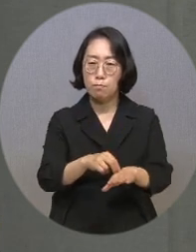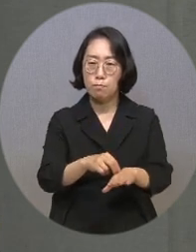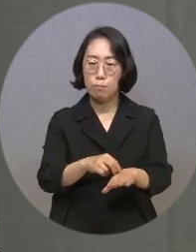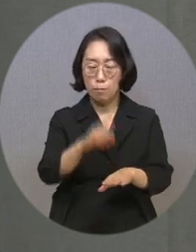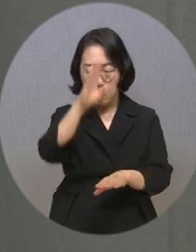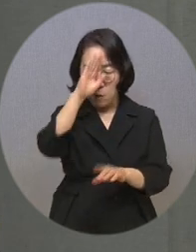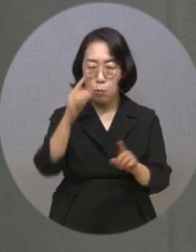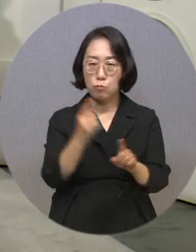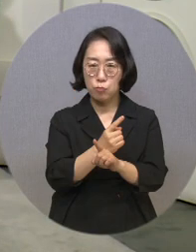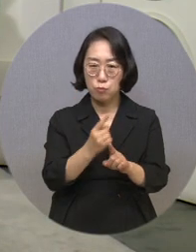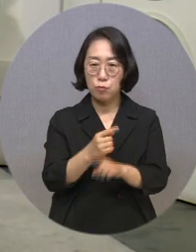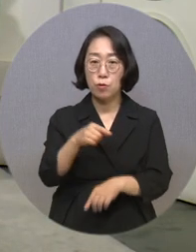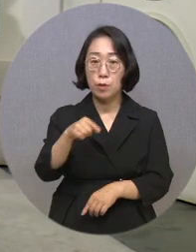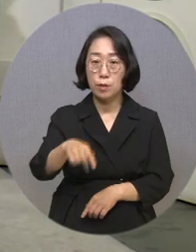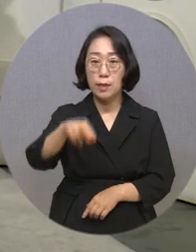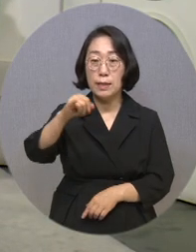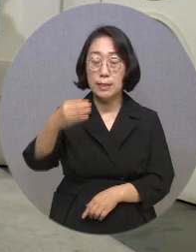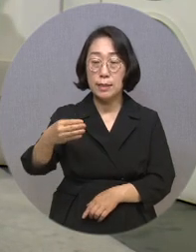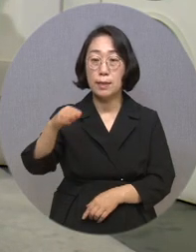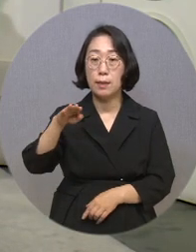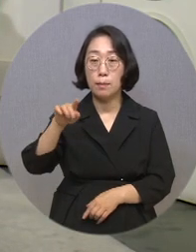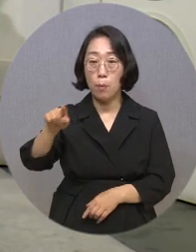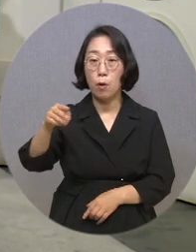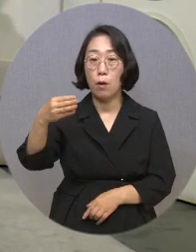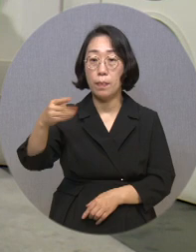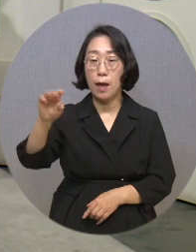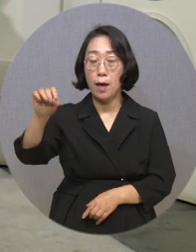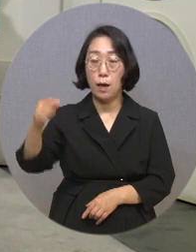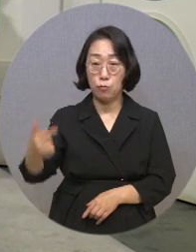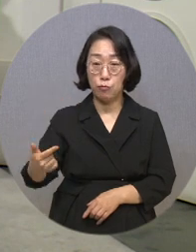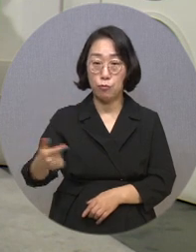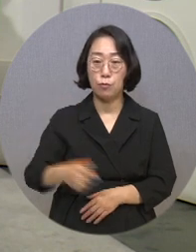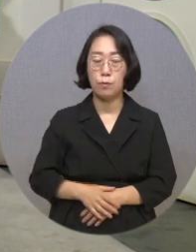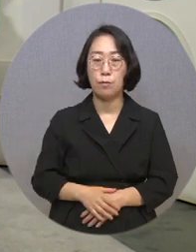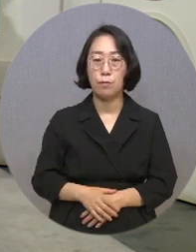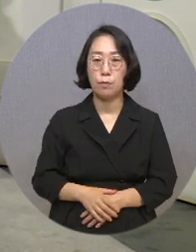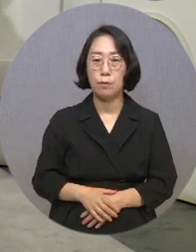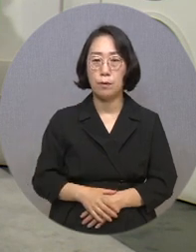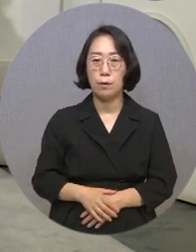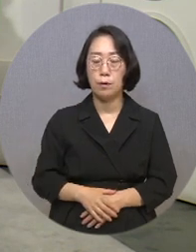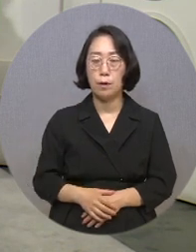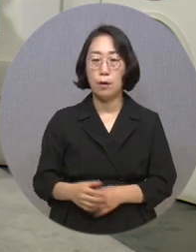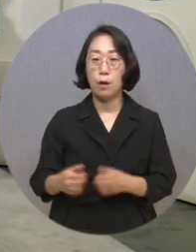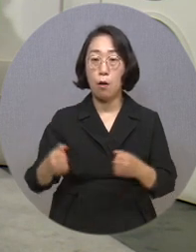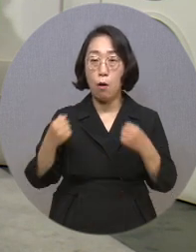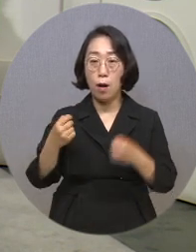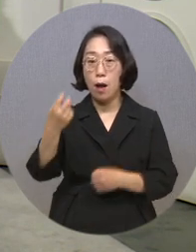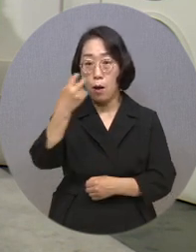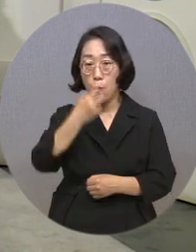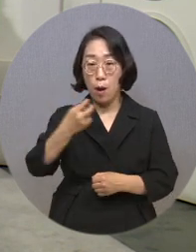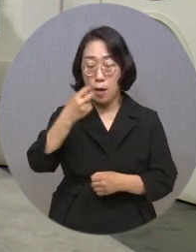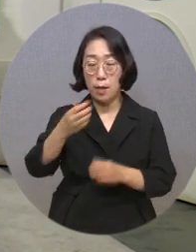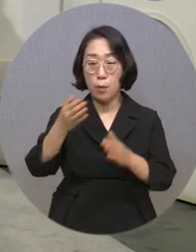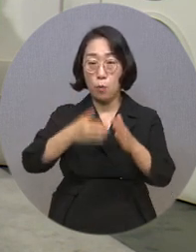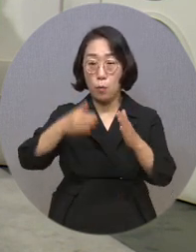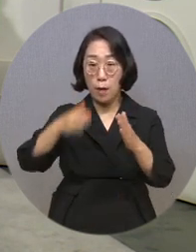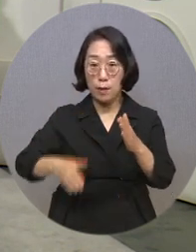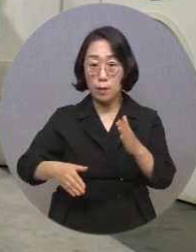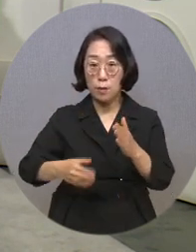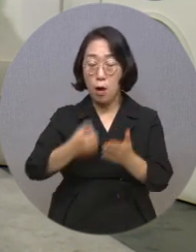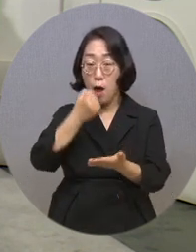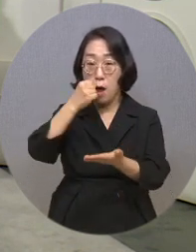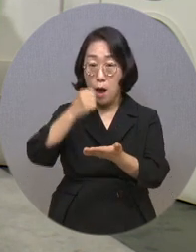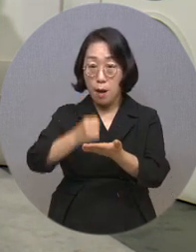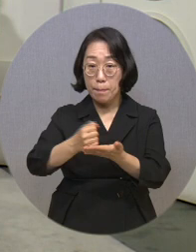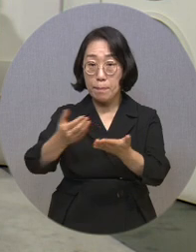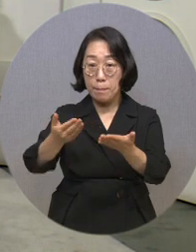그거는 뭡니까? 그건 실버타운이라고 해서 아직 저기 건강관리공단에서 등급은 못 받고